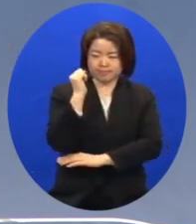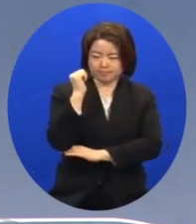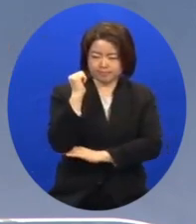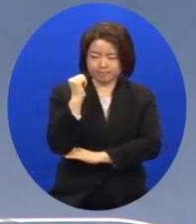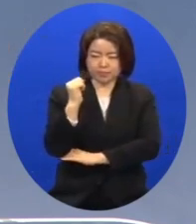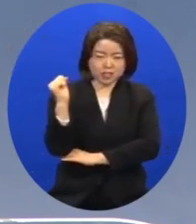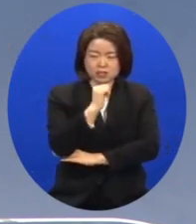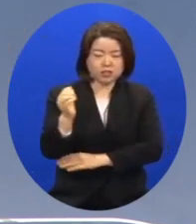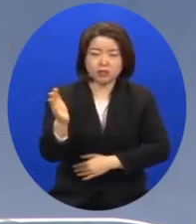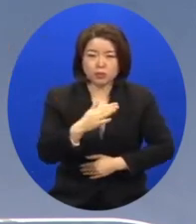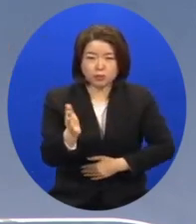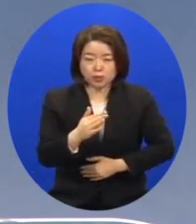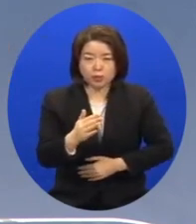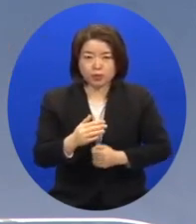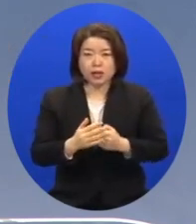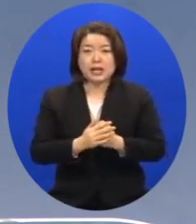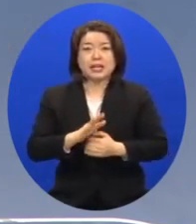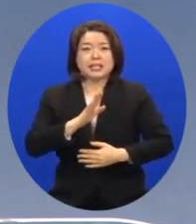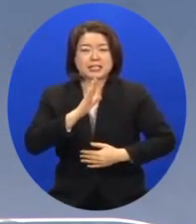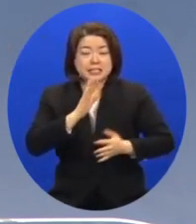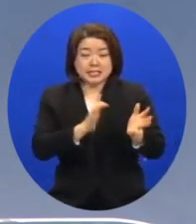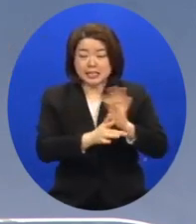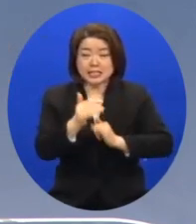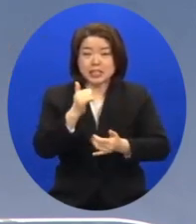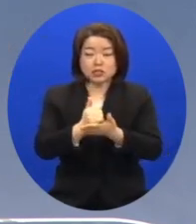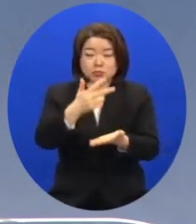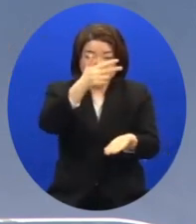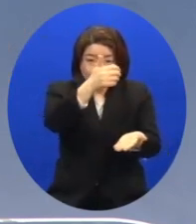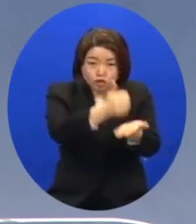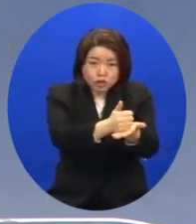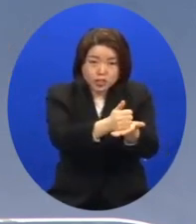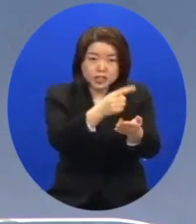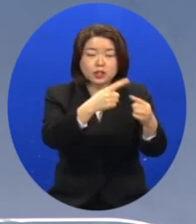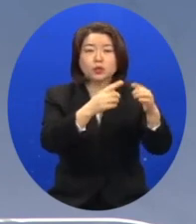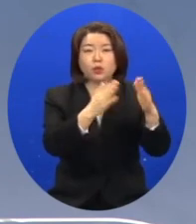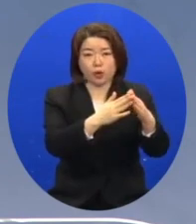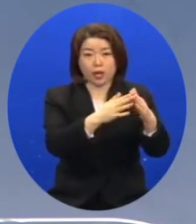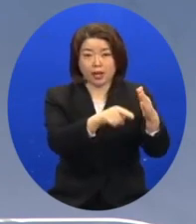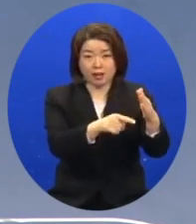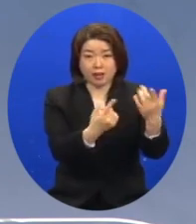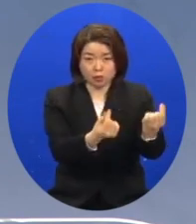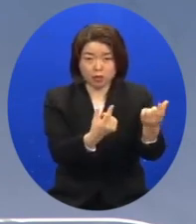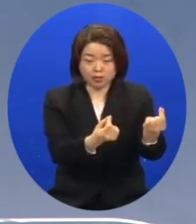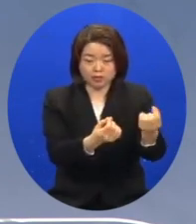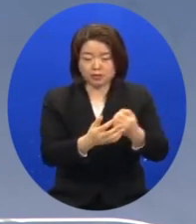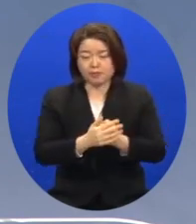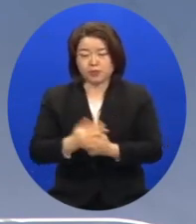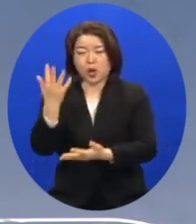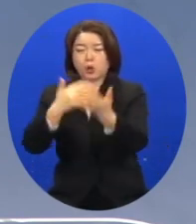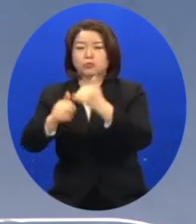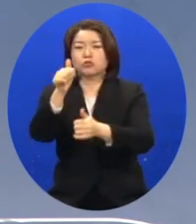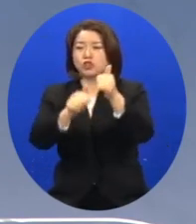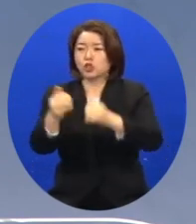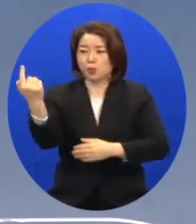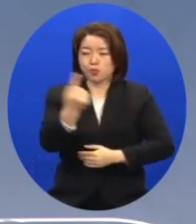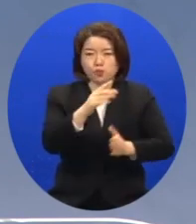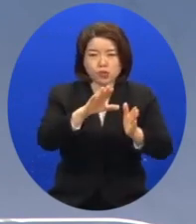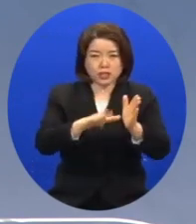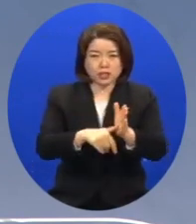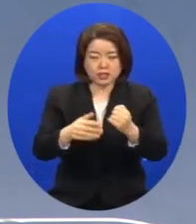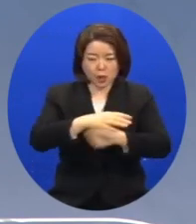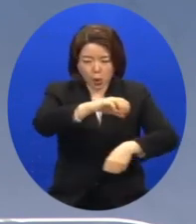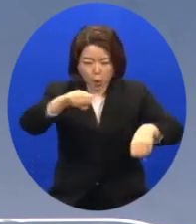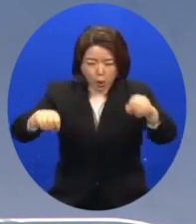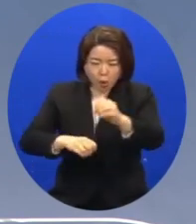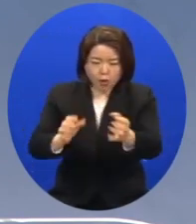예수님이 진짜 그 교회의 주인이신 교회 살아 역사하시는 교회는 분리 시험이 올 때 오히려 예수님의